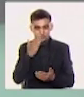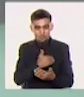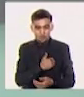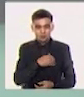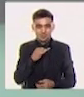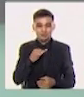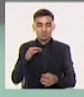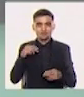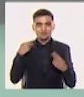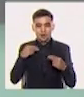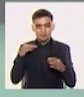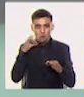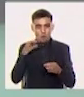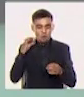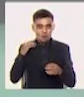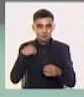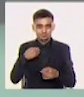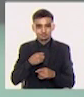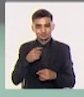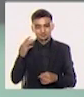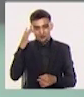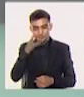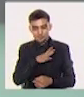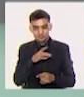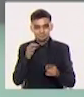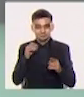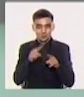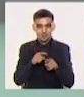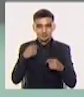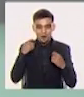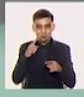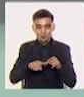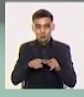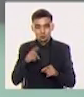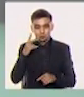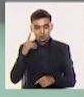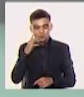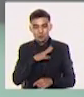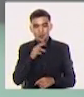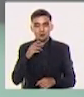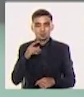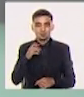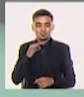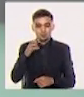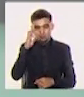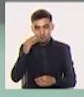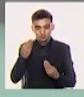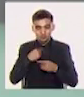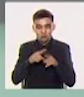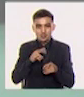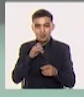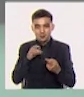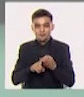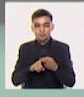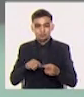Той мәселесіне дайындалып отқан болатынбыз. Сол тұрғыда енді Алла бұйыртса, осы коронавирусты аман есен